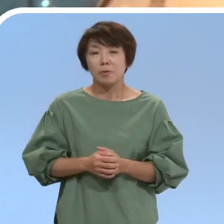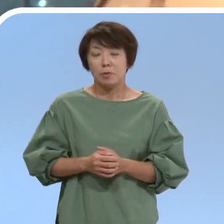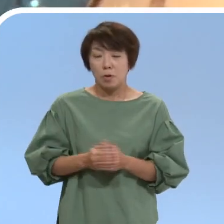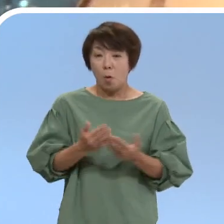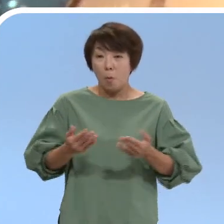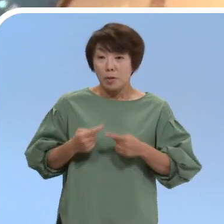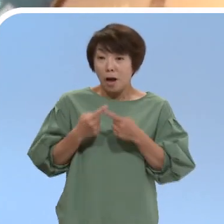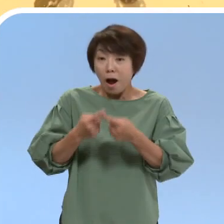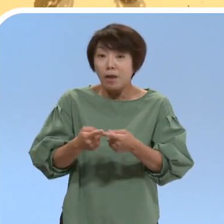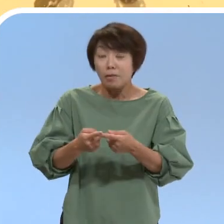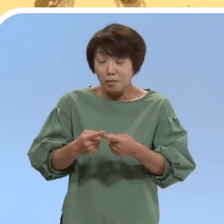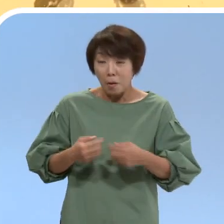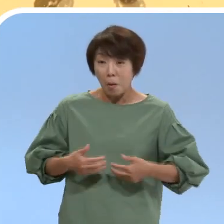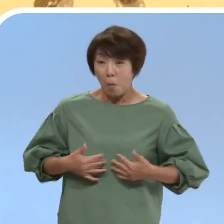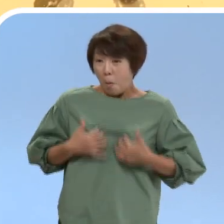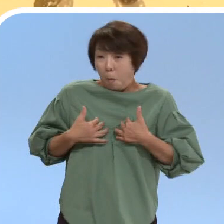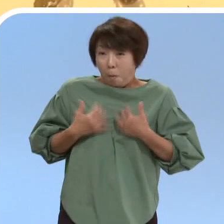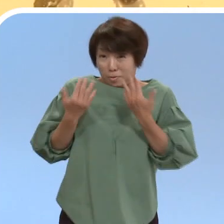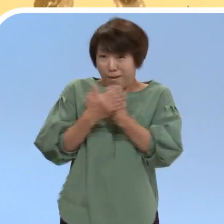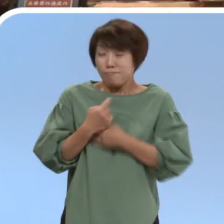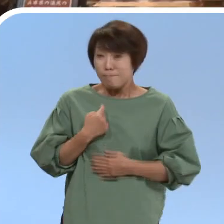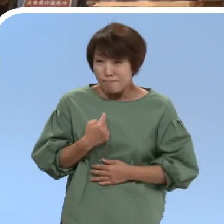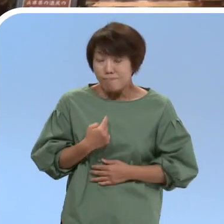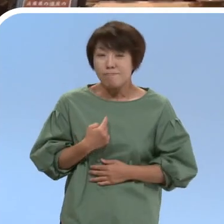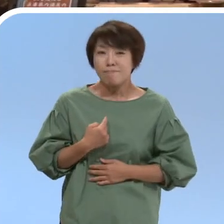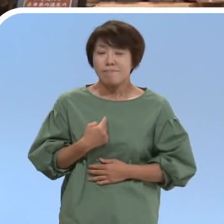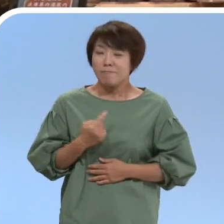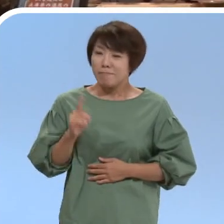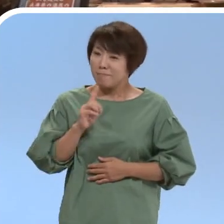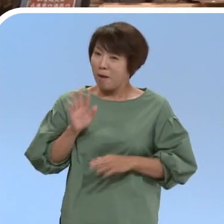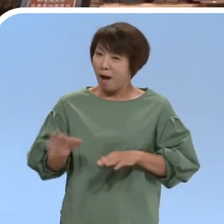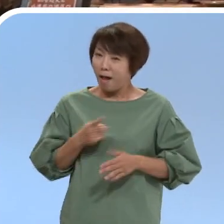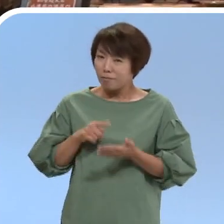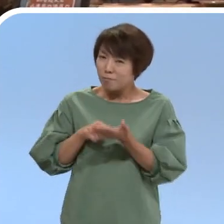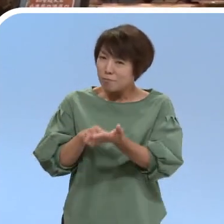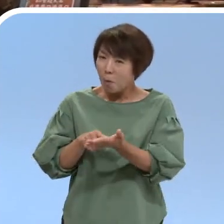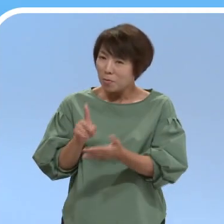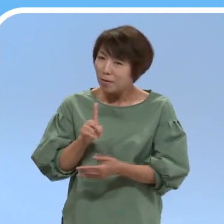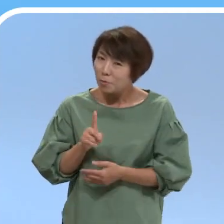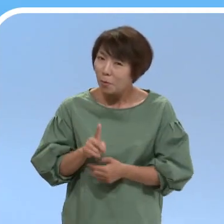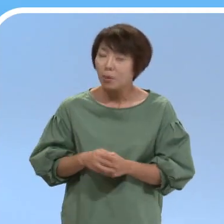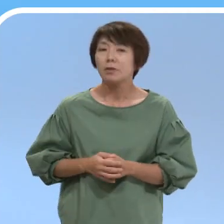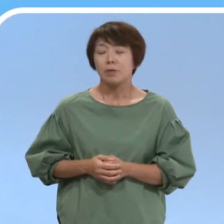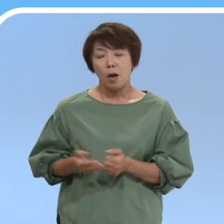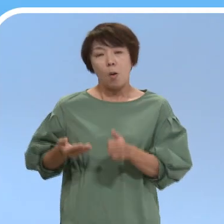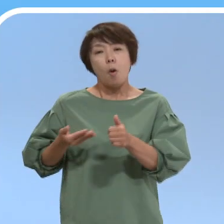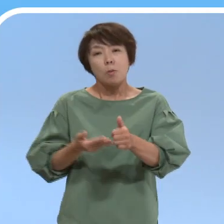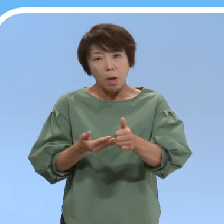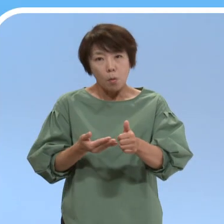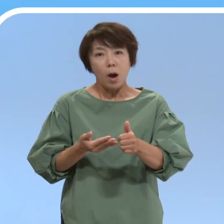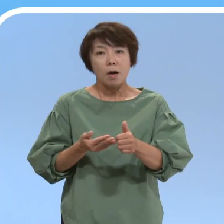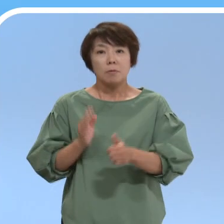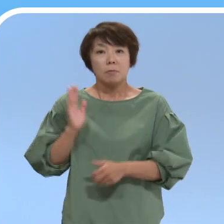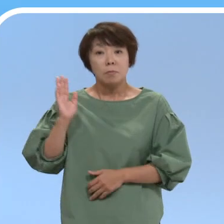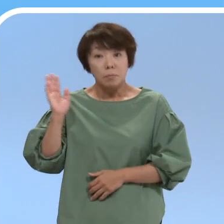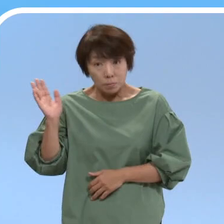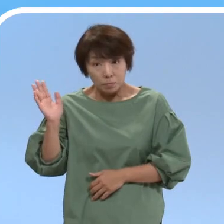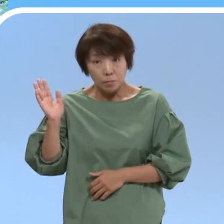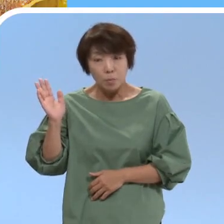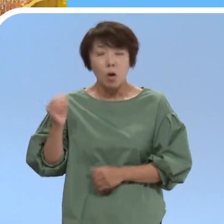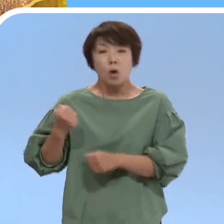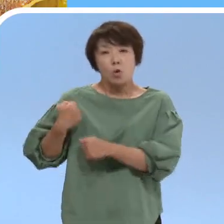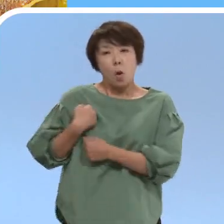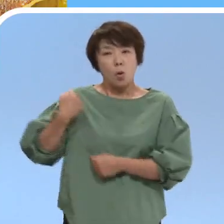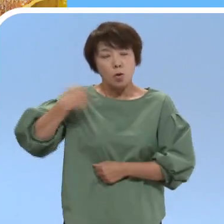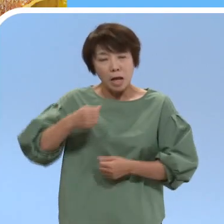内に入っただけでテンションが上がるんですけども、はい、それでは何をいただきましょうか。 おすすめがですね、兵庫うまいもんコレクションの、